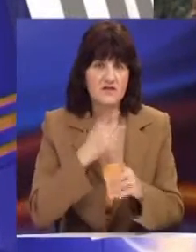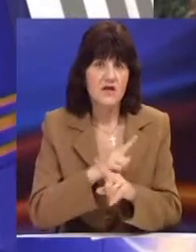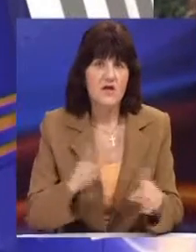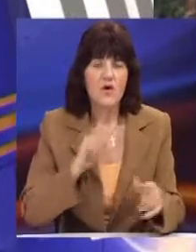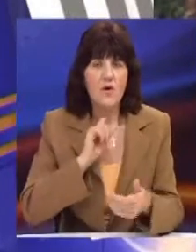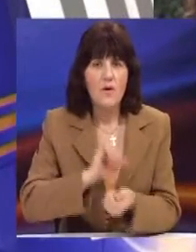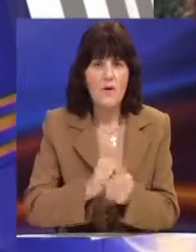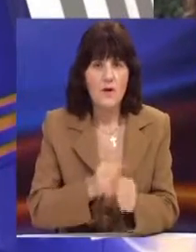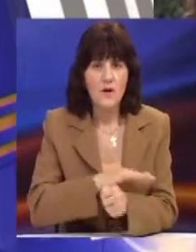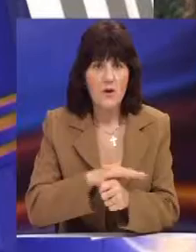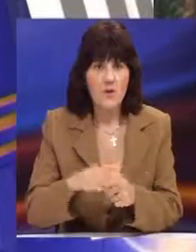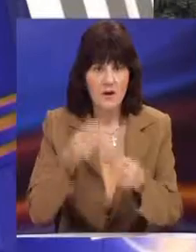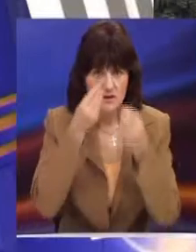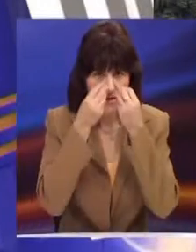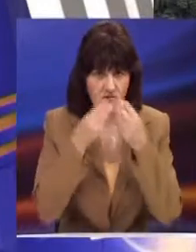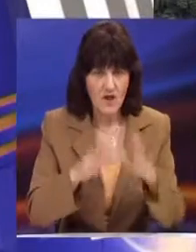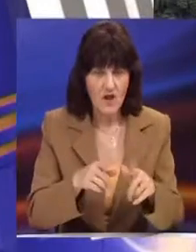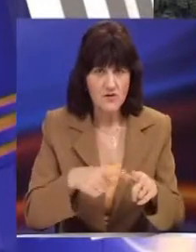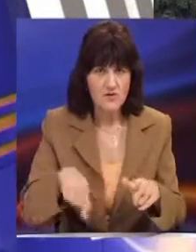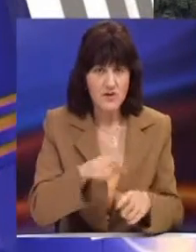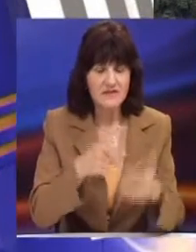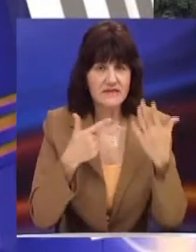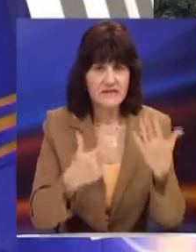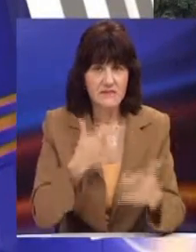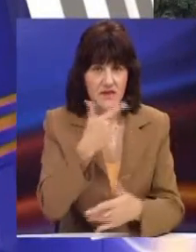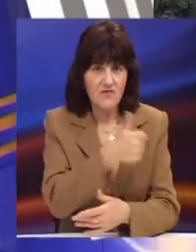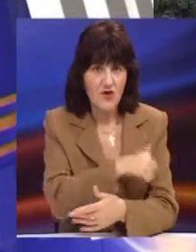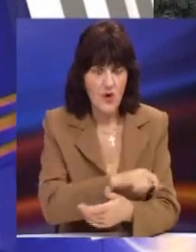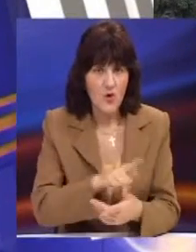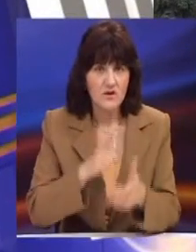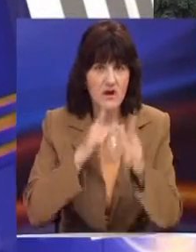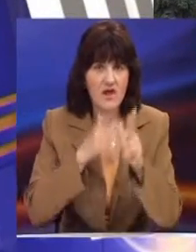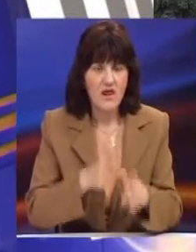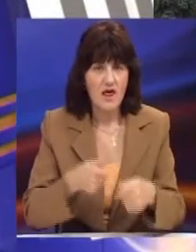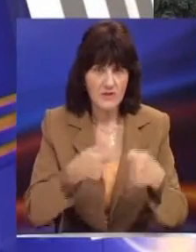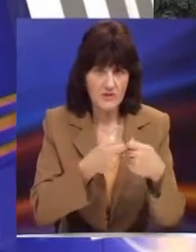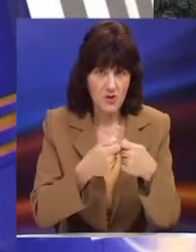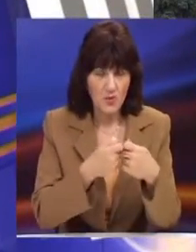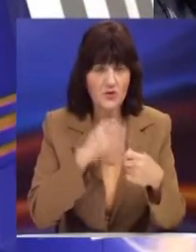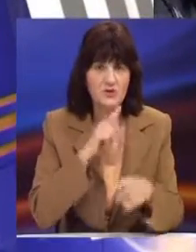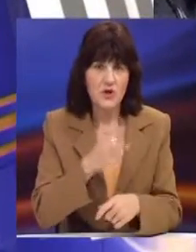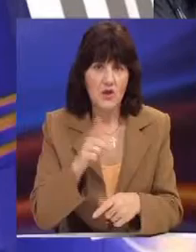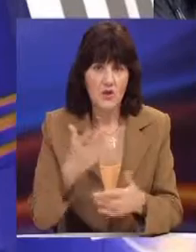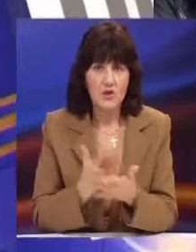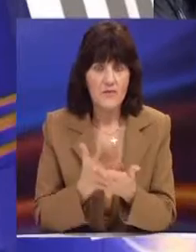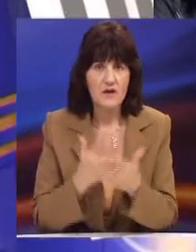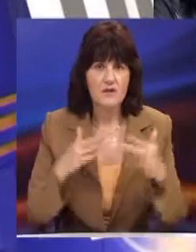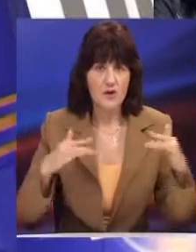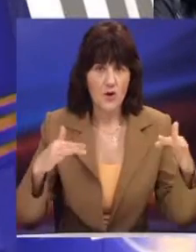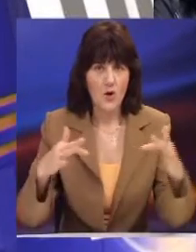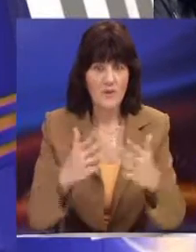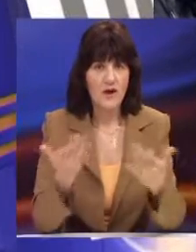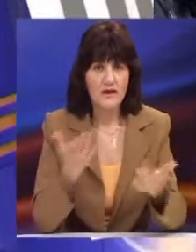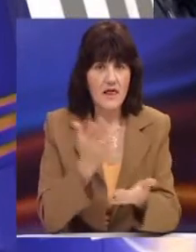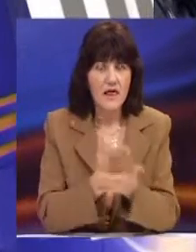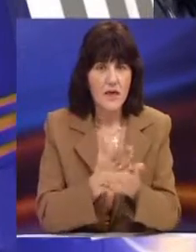borili protiv zla. 72 godine kasnije, članovi gradskog odbora Subnor, kao i mnoge druge delegacije, okupile su se na mestu gde